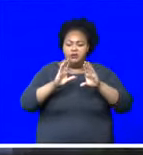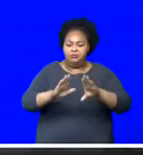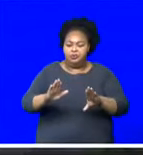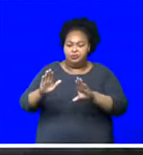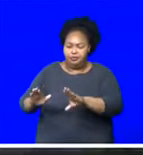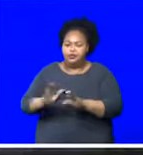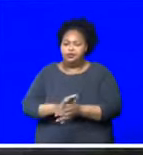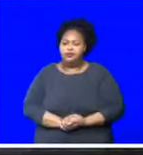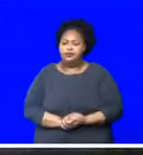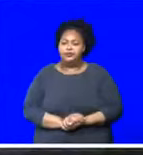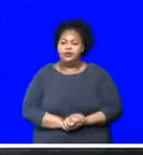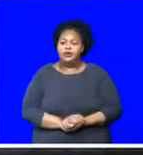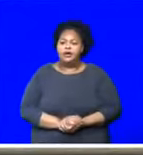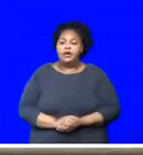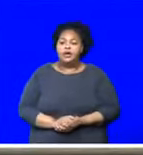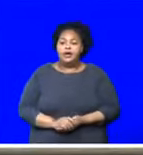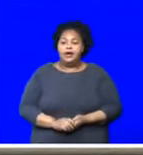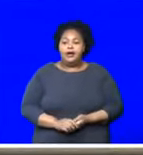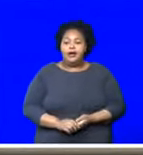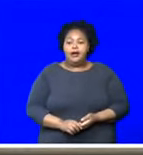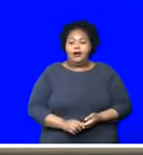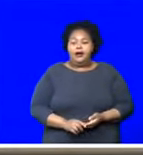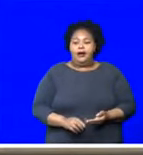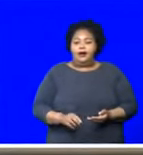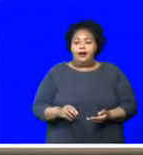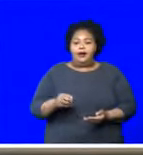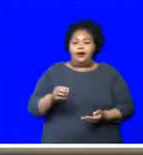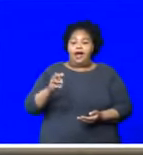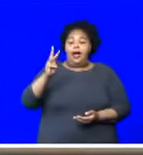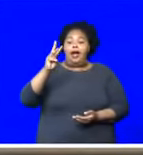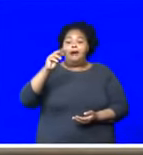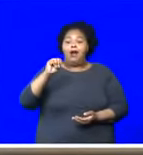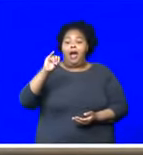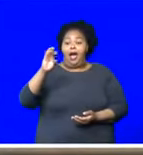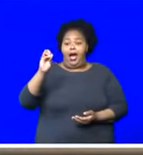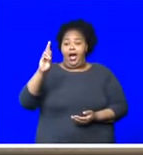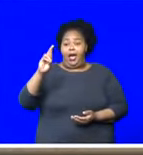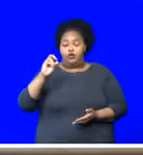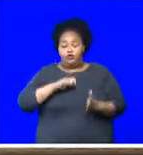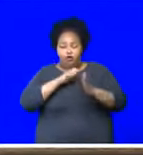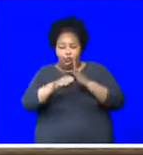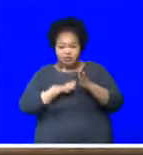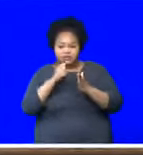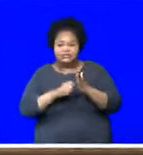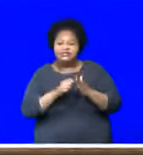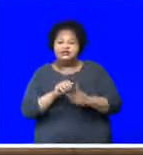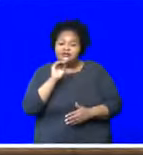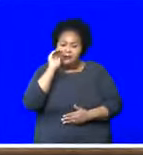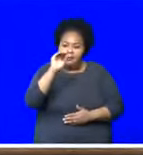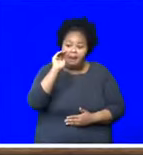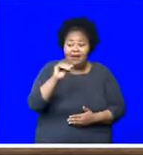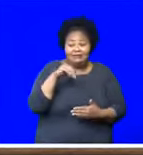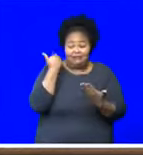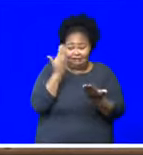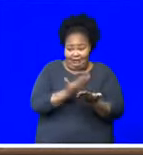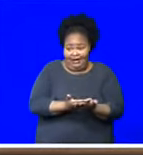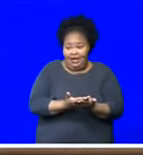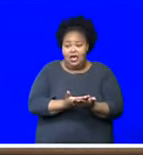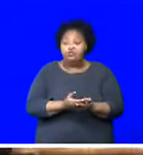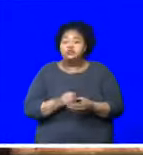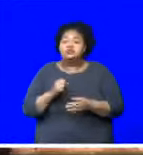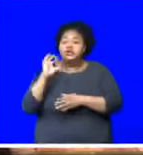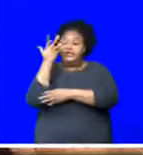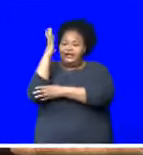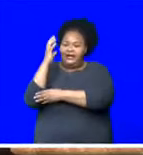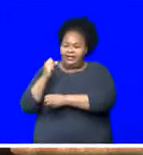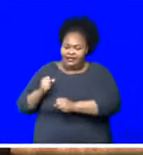Sifikile neticelo ka micro for ukuthi kukhweshiswe letigodo phinze futhi kuyokhweshiswa nemaphayiphi ngoba